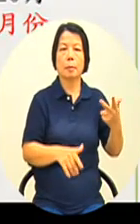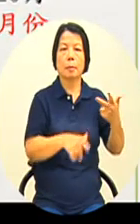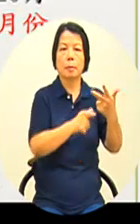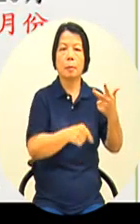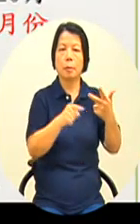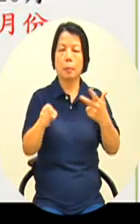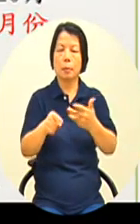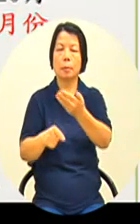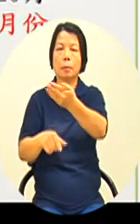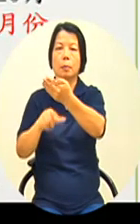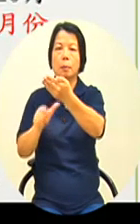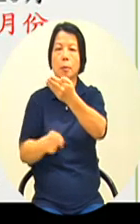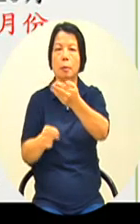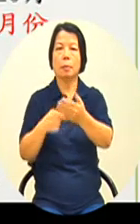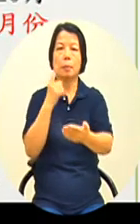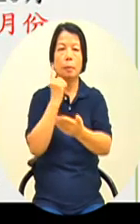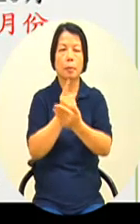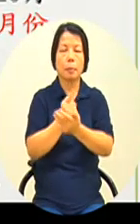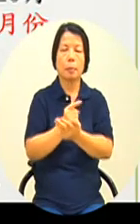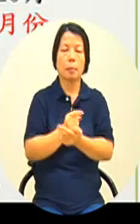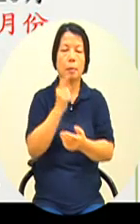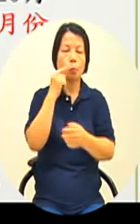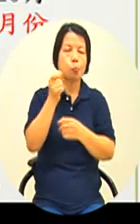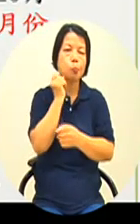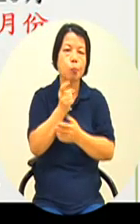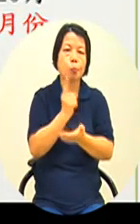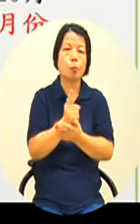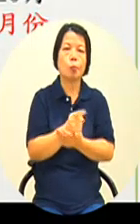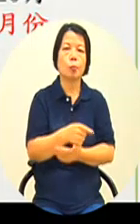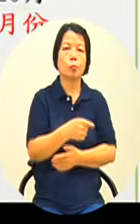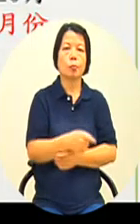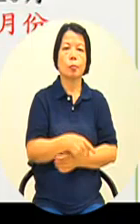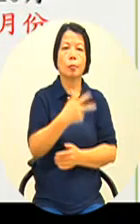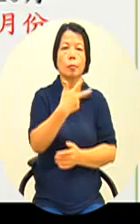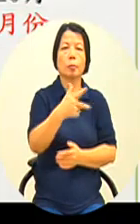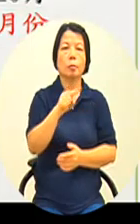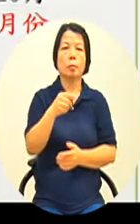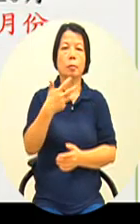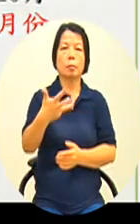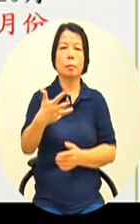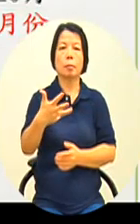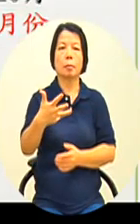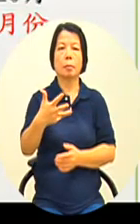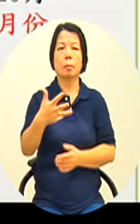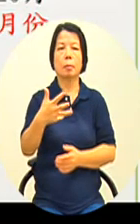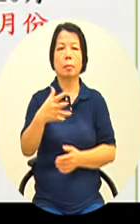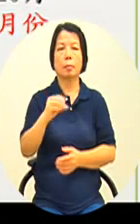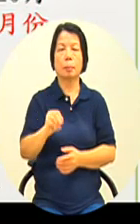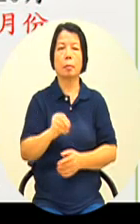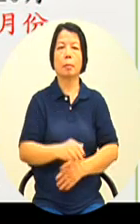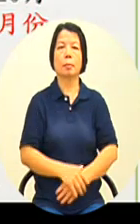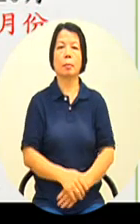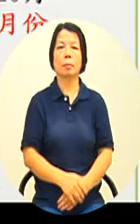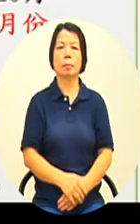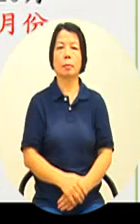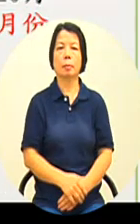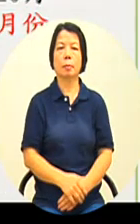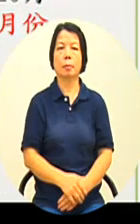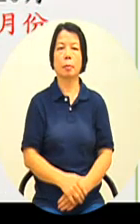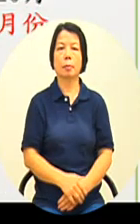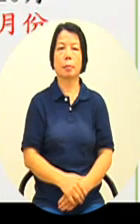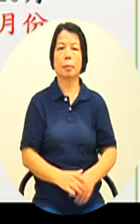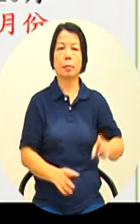之间呢，平均每月约7.83万人次啊，十月份的啊，因运量的截至10月25日的